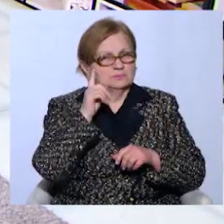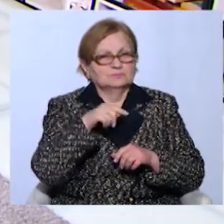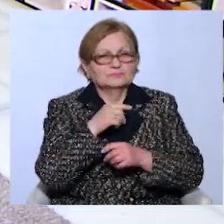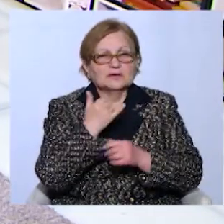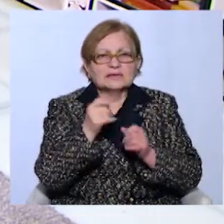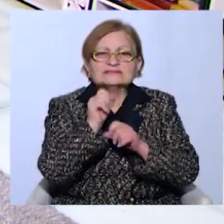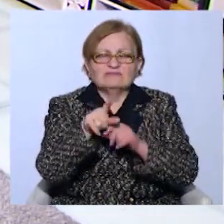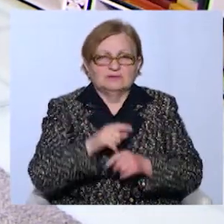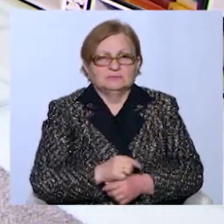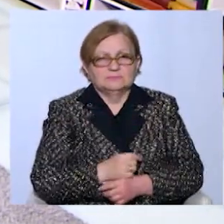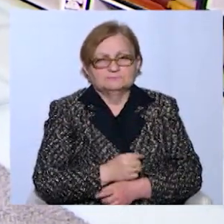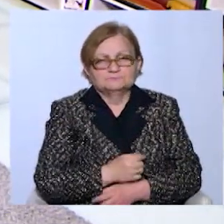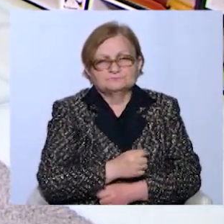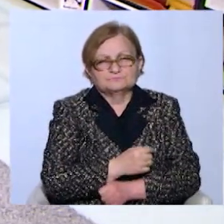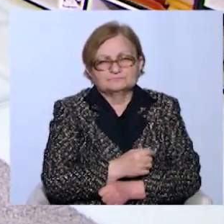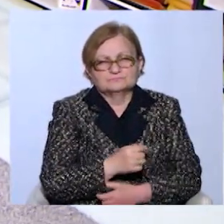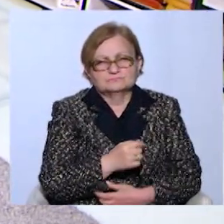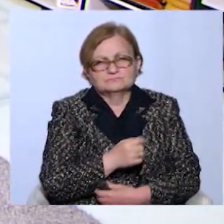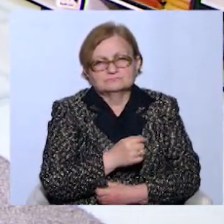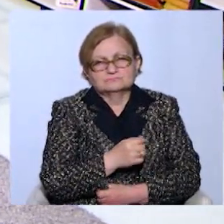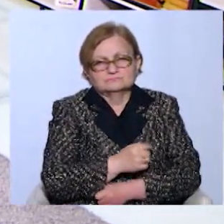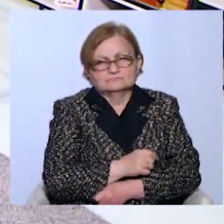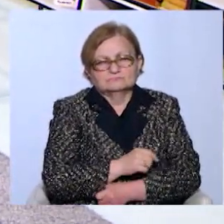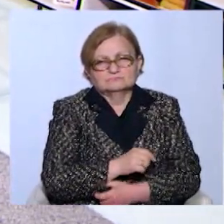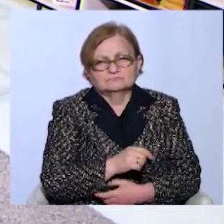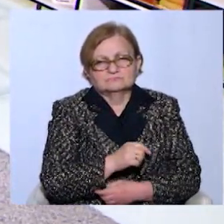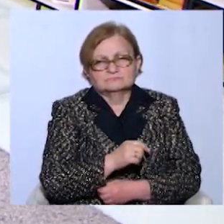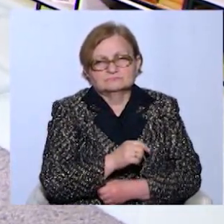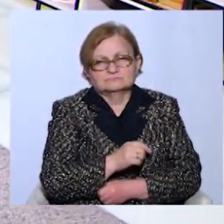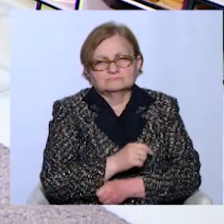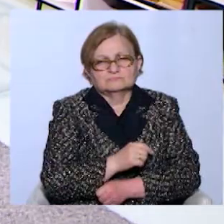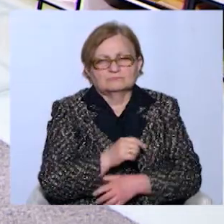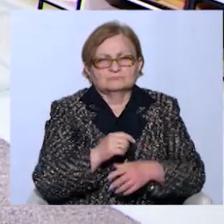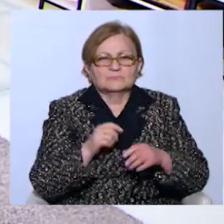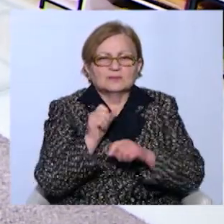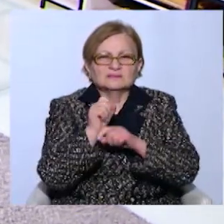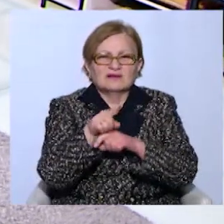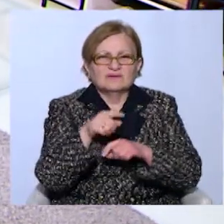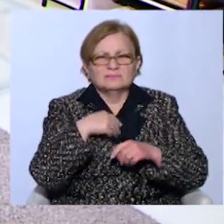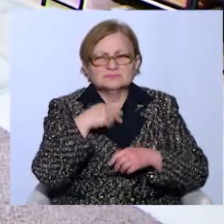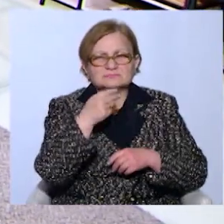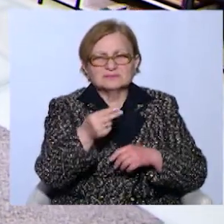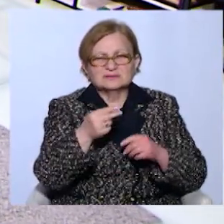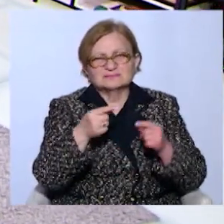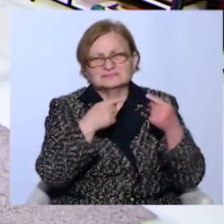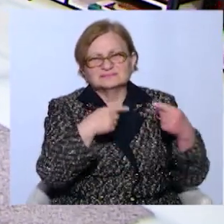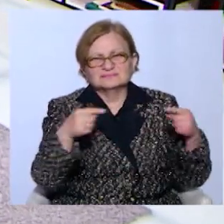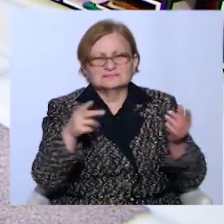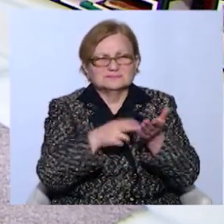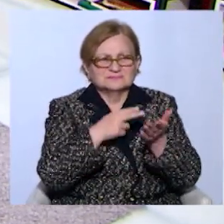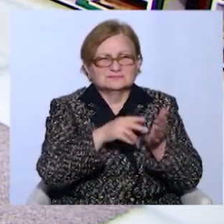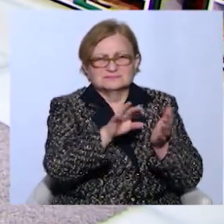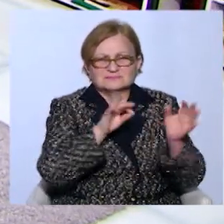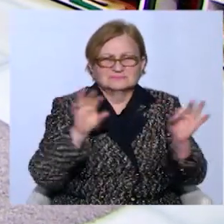დავალება არის. დავალება საიდან არის, მე ვცდილობ, რომ სხვადასხვა წიგნიდან ის, რომლებიც თქვენი სახელმძღვანელოა, ზოგის ერთი,